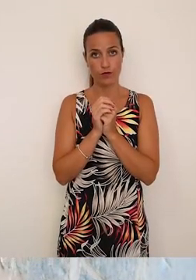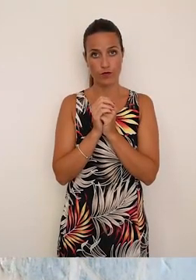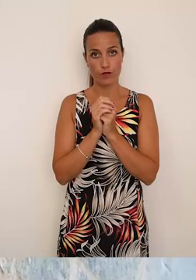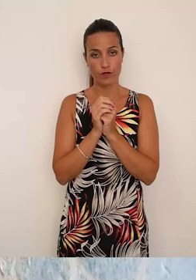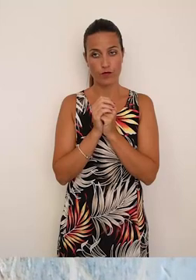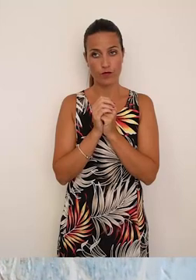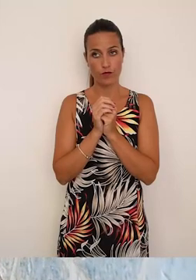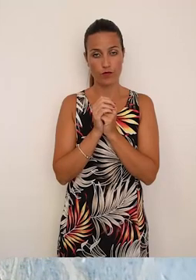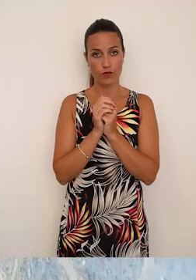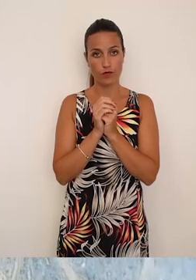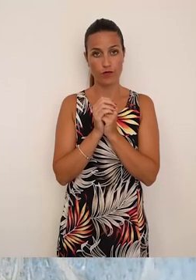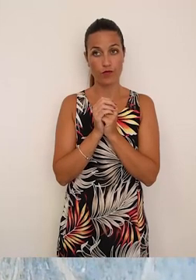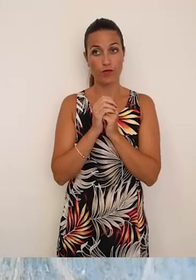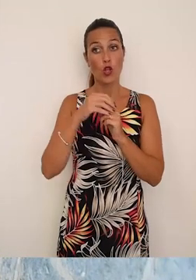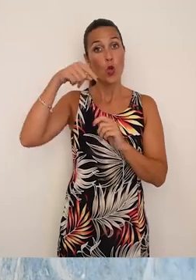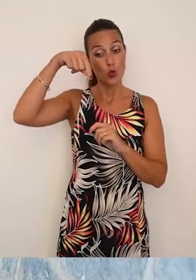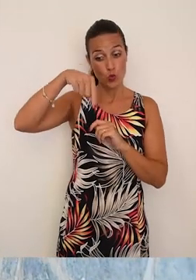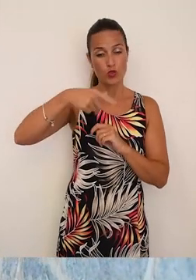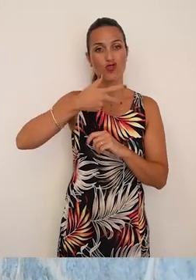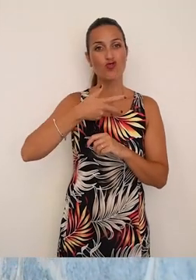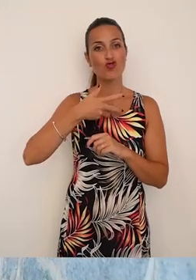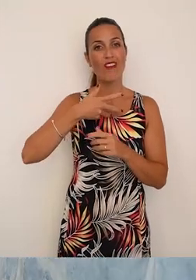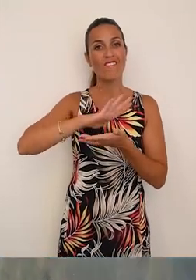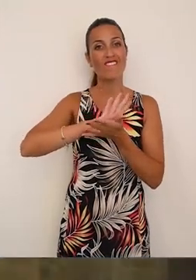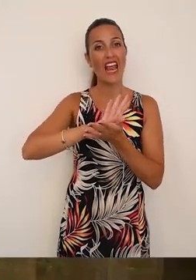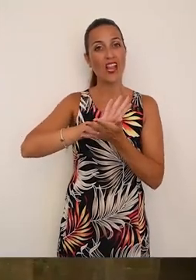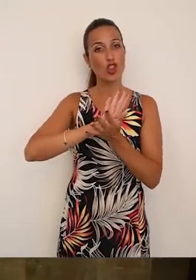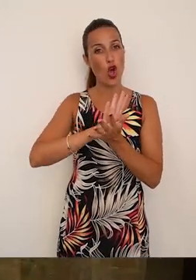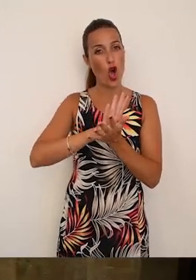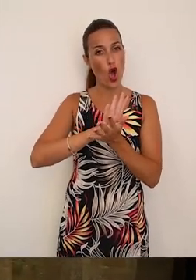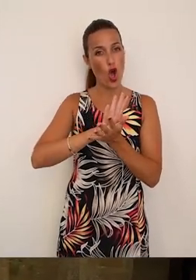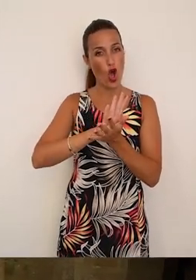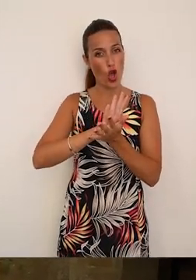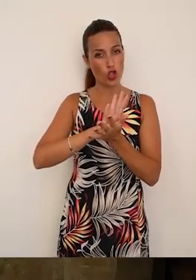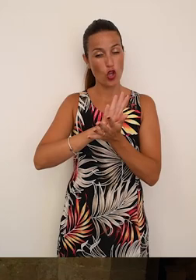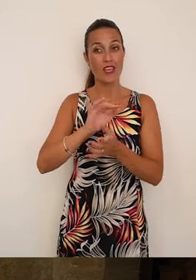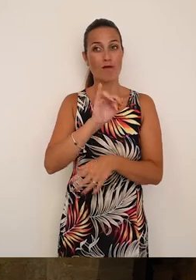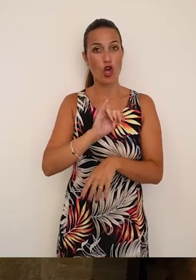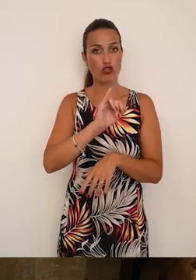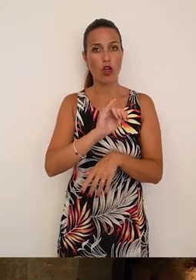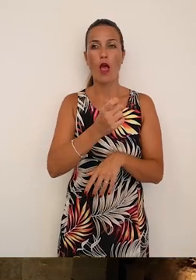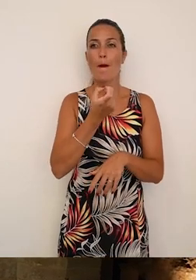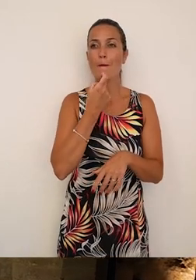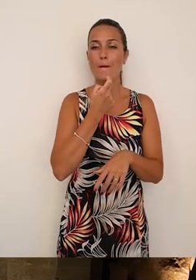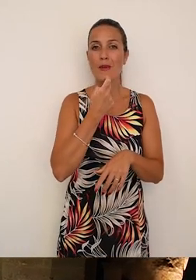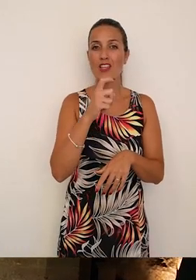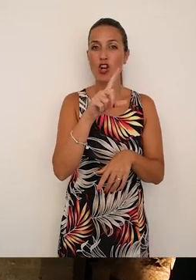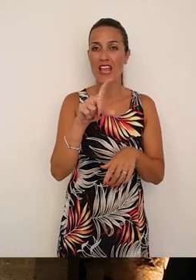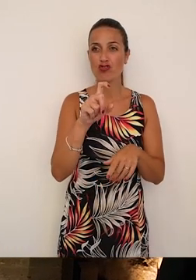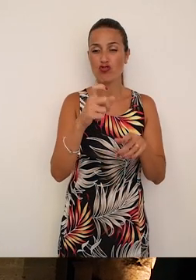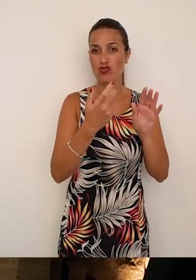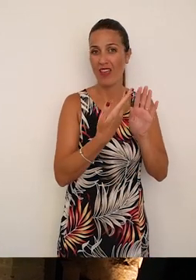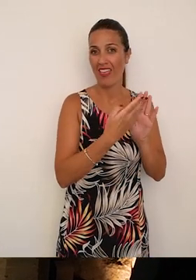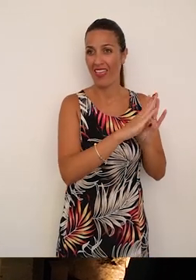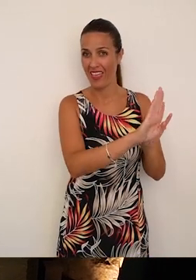Nel livello ipogeo del palazzo si colloca l'antico frantoio oleario, riconvertito nell'ecomuseo della pietra leccese istituito